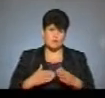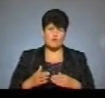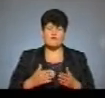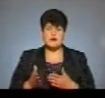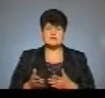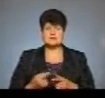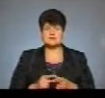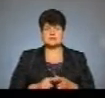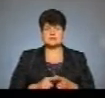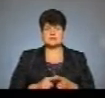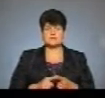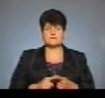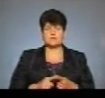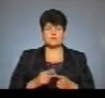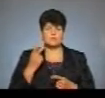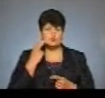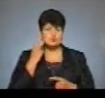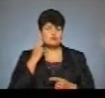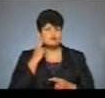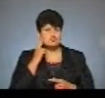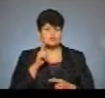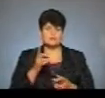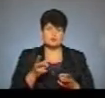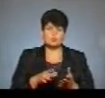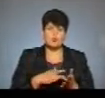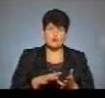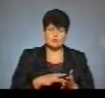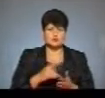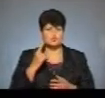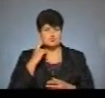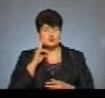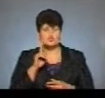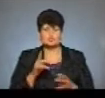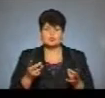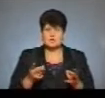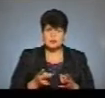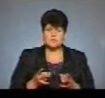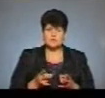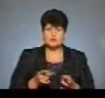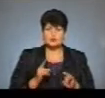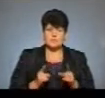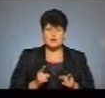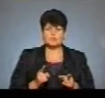Це є, постійно я чую те, що потрібно бухгалтерів. Я постійно чую, що потрібно нормальних